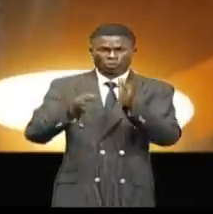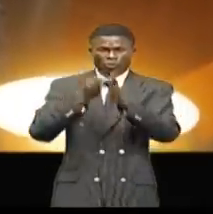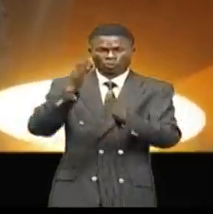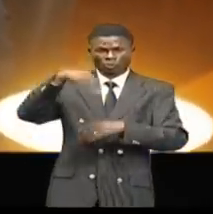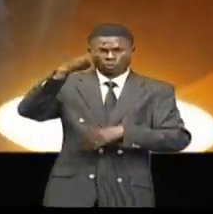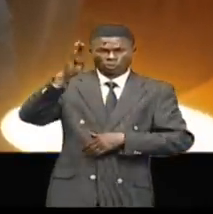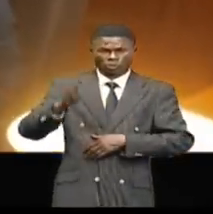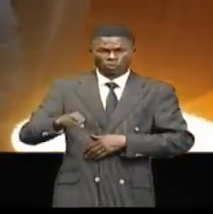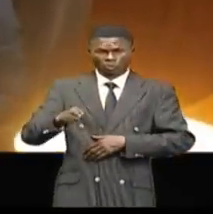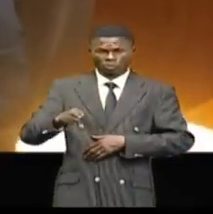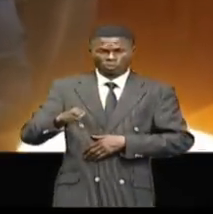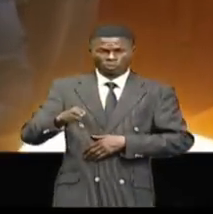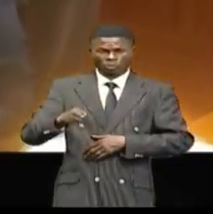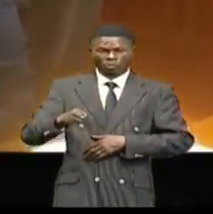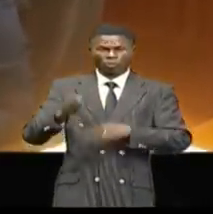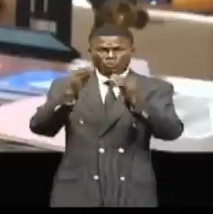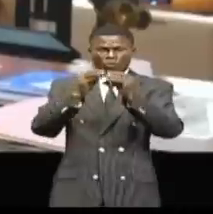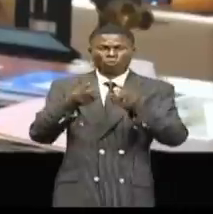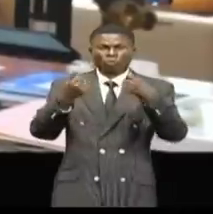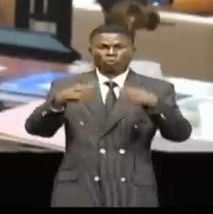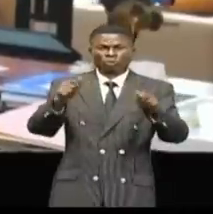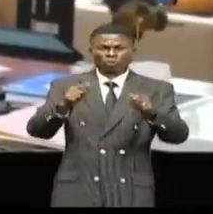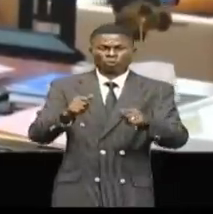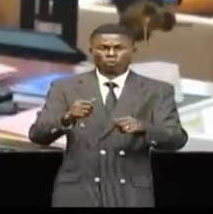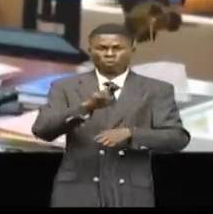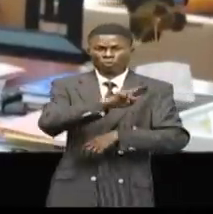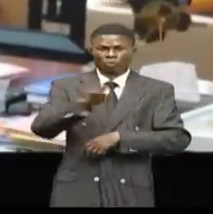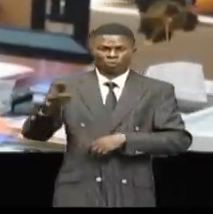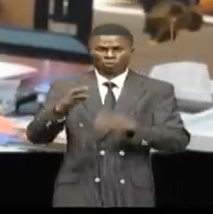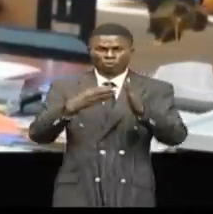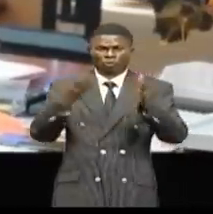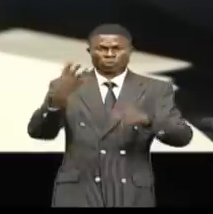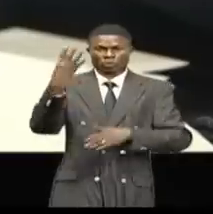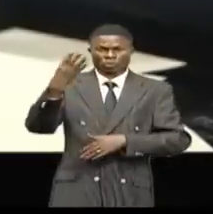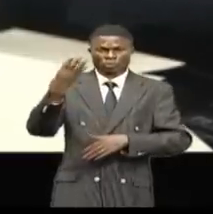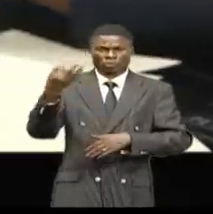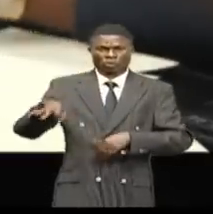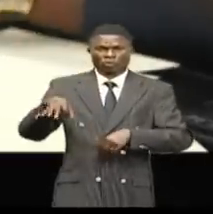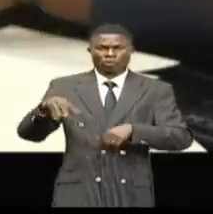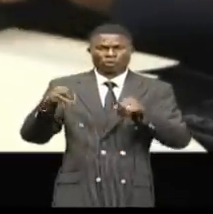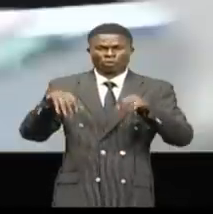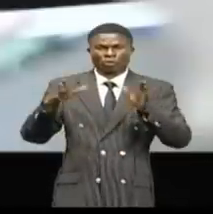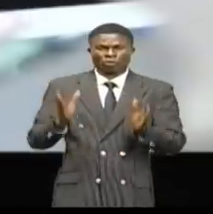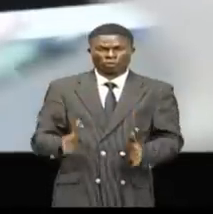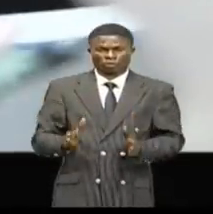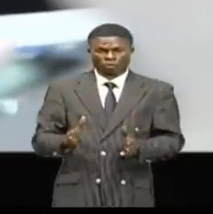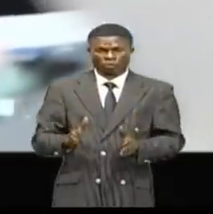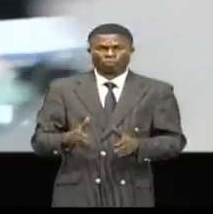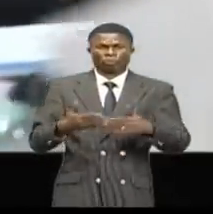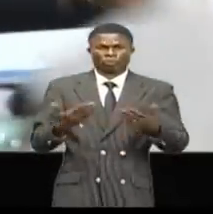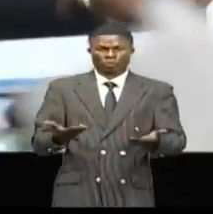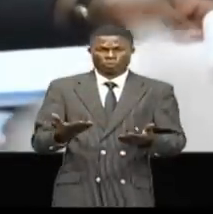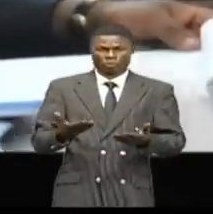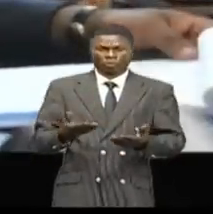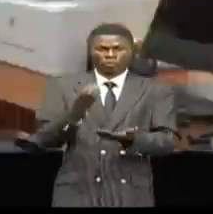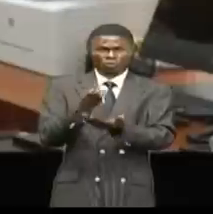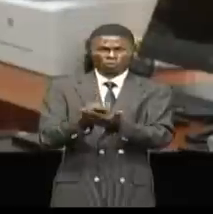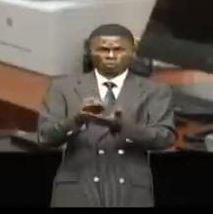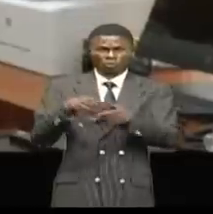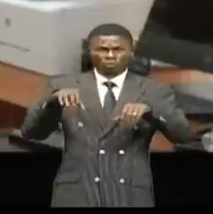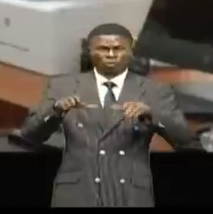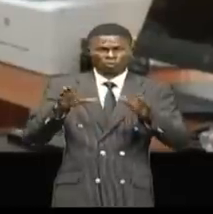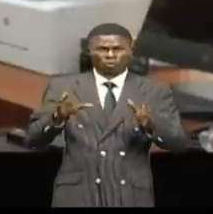0,13%, portant le cours vendeur à 2094 francs congolais. Toutefois, l'économie